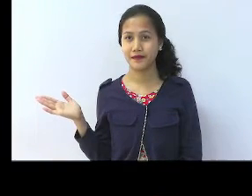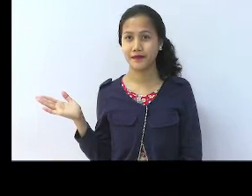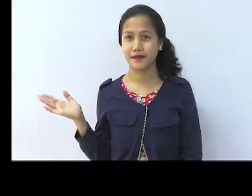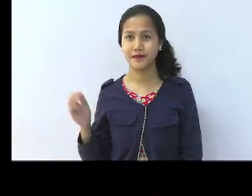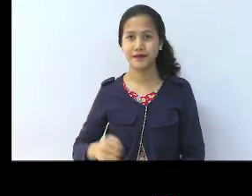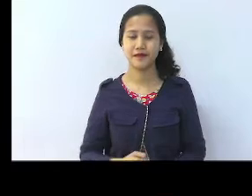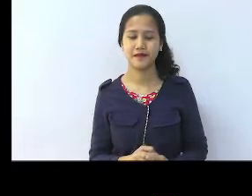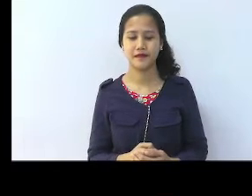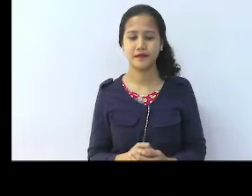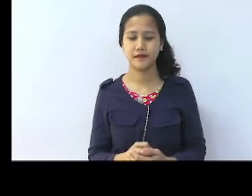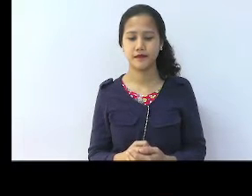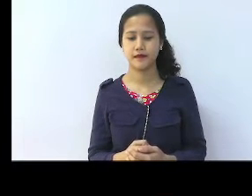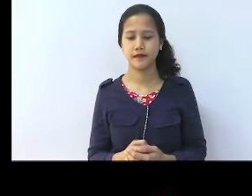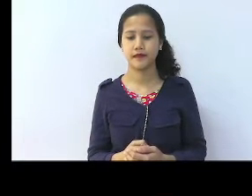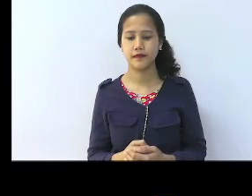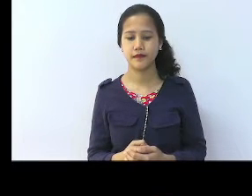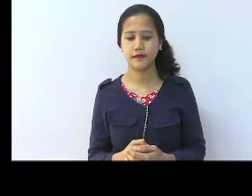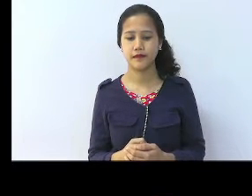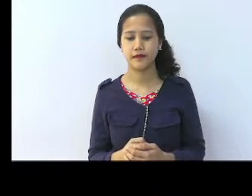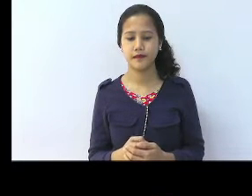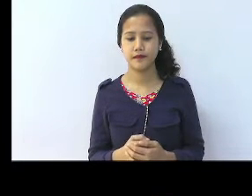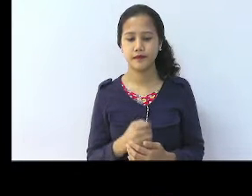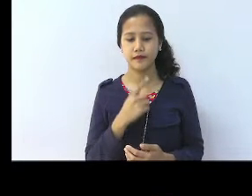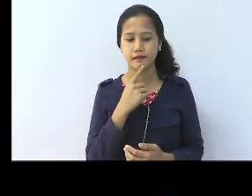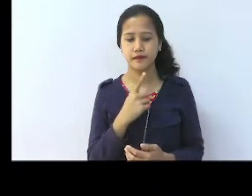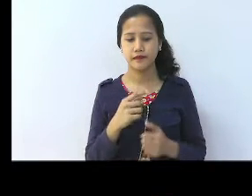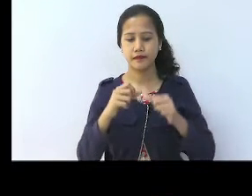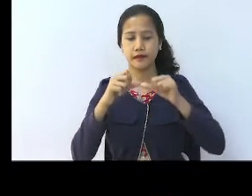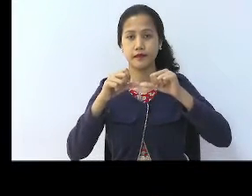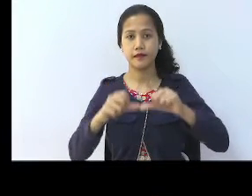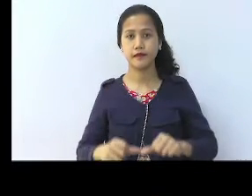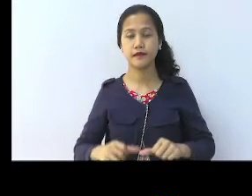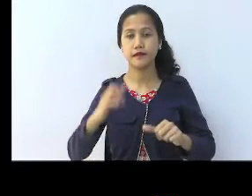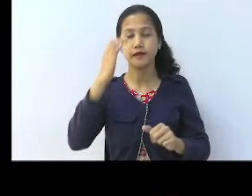TMD? Yan, ito yung mga causes ng TMD.